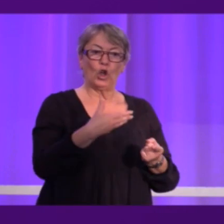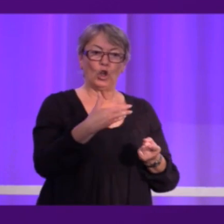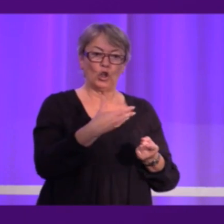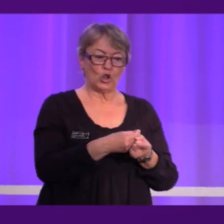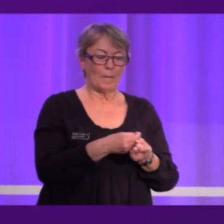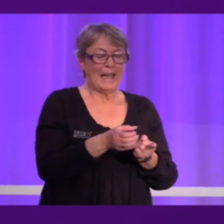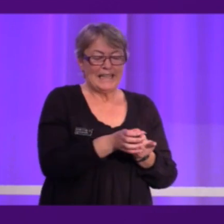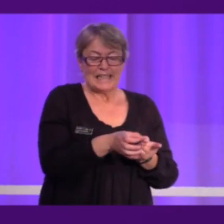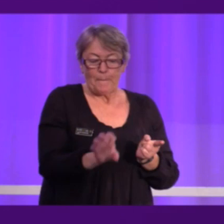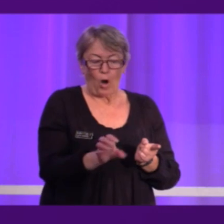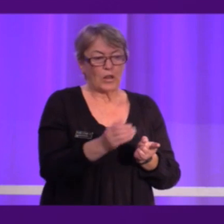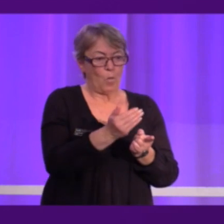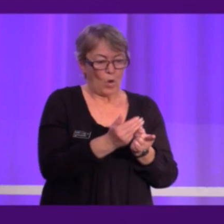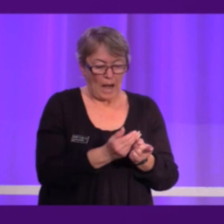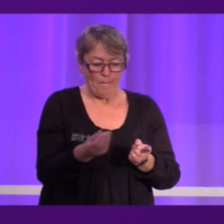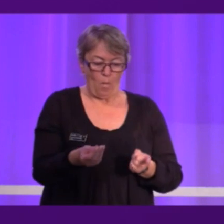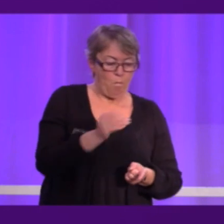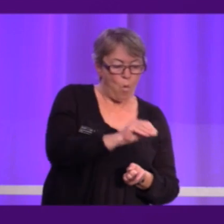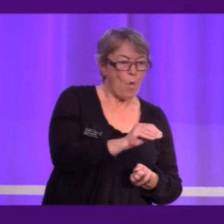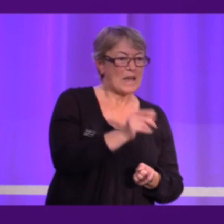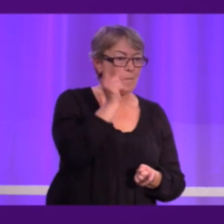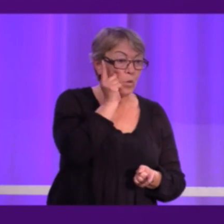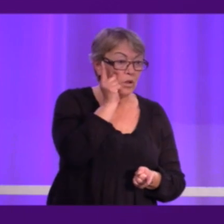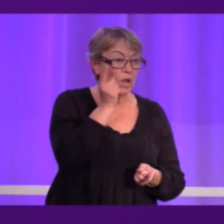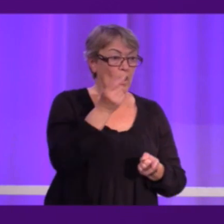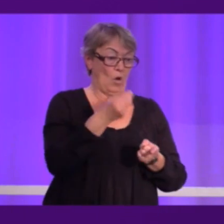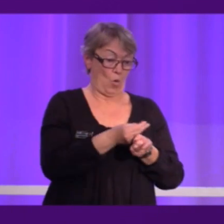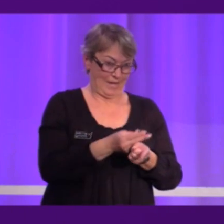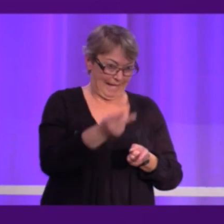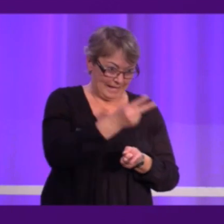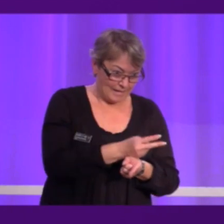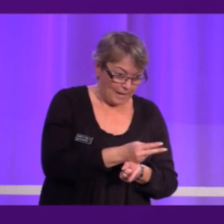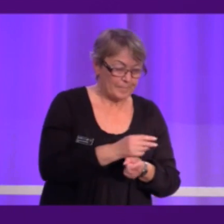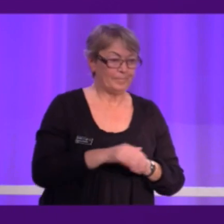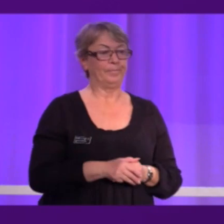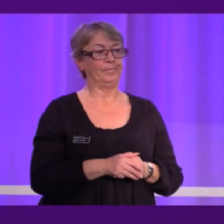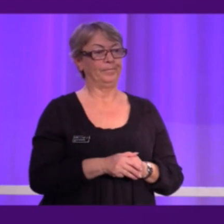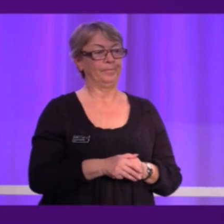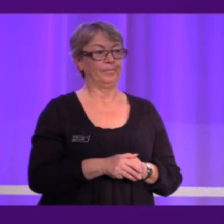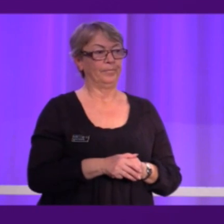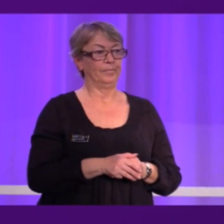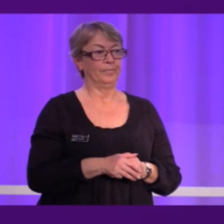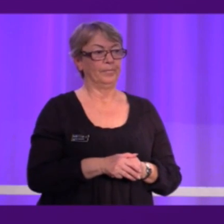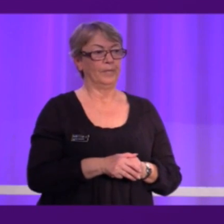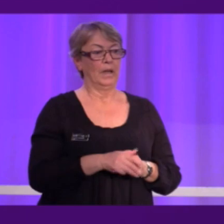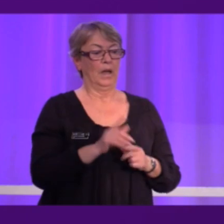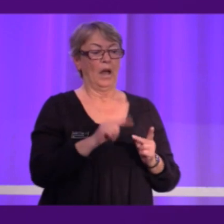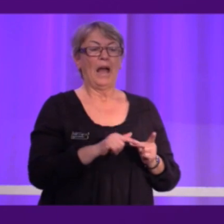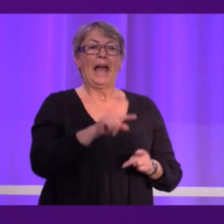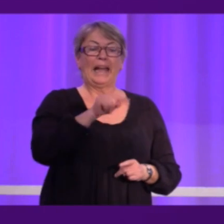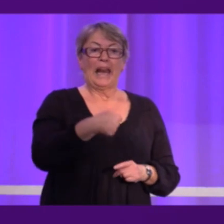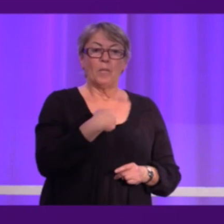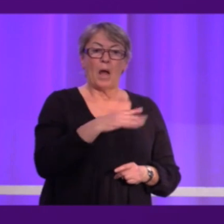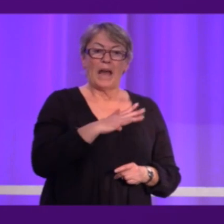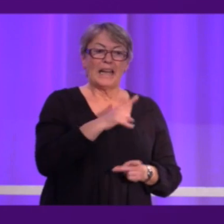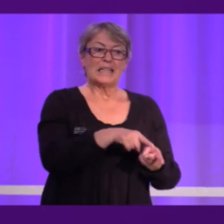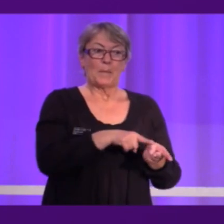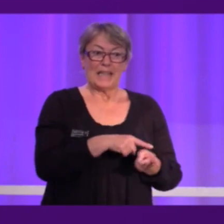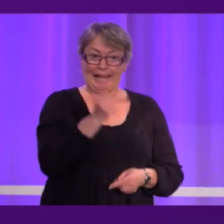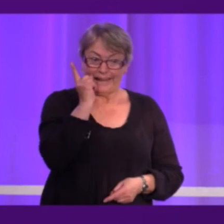ett separat program och stoppa in i mobilen, så det kostade ju extra. Och sen krävde det att man hade en